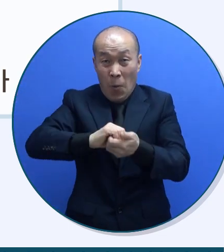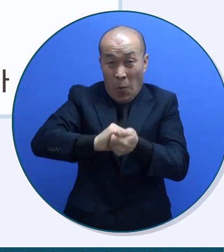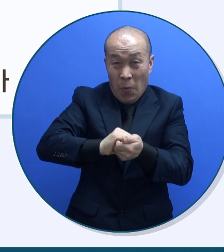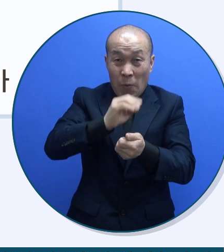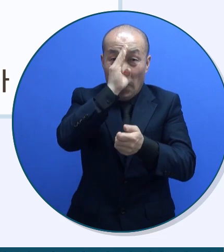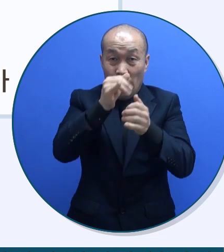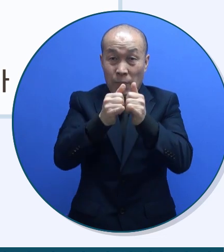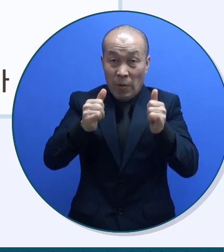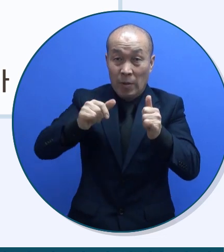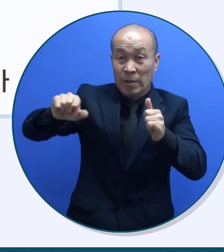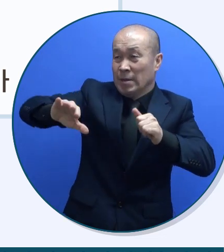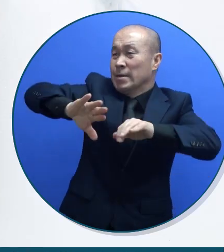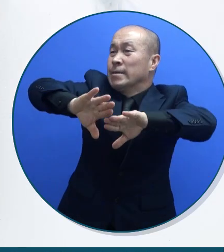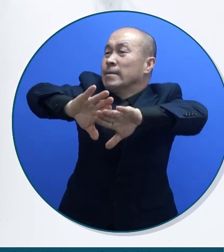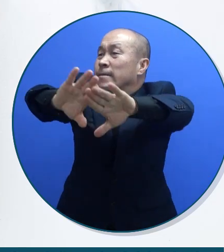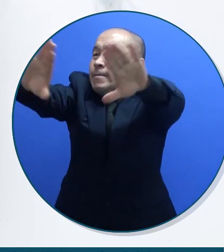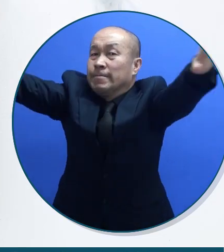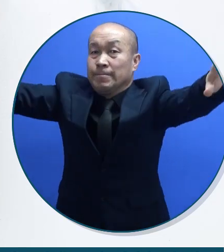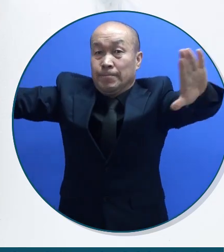합니다.